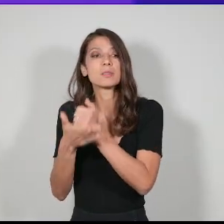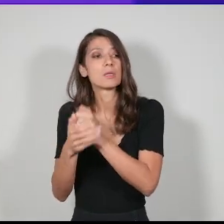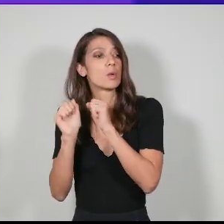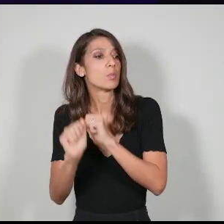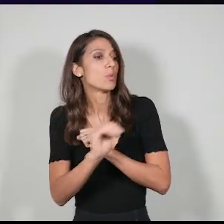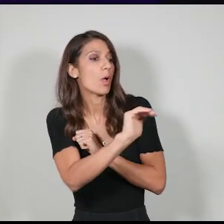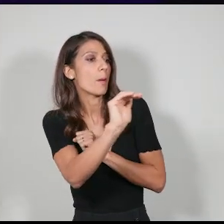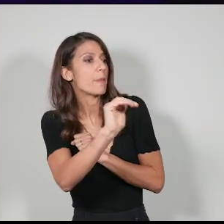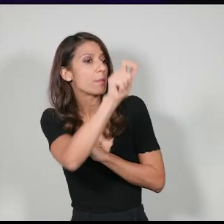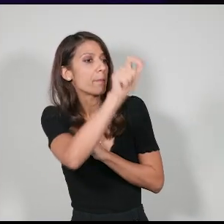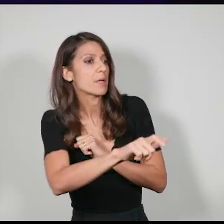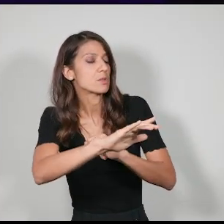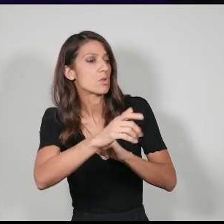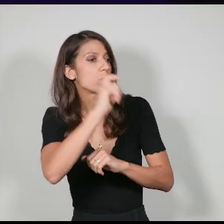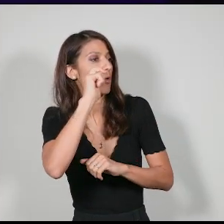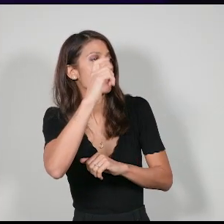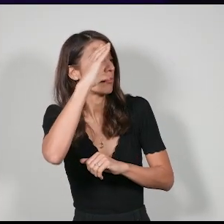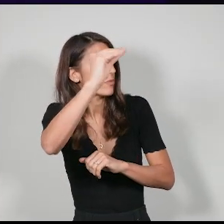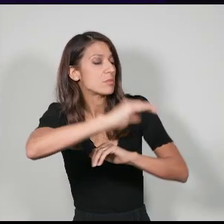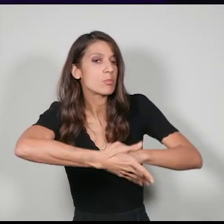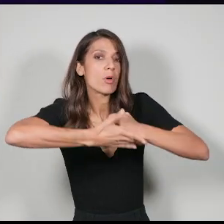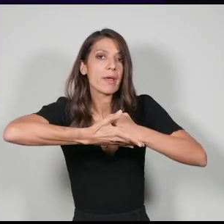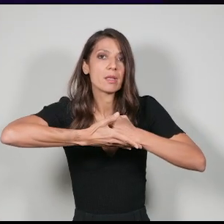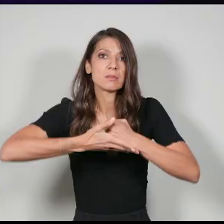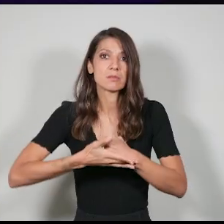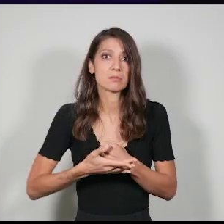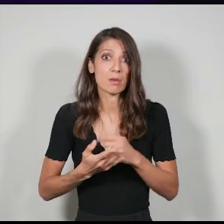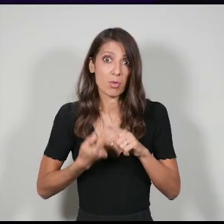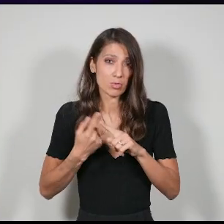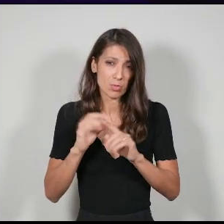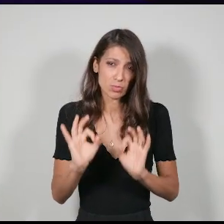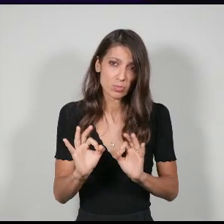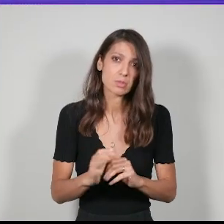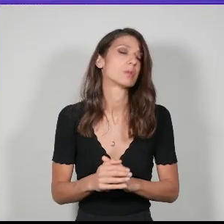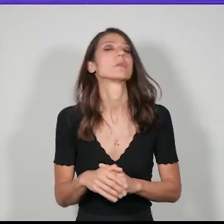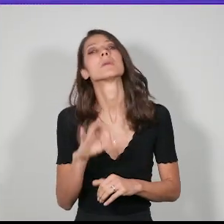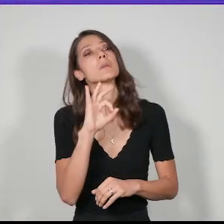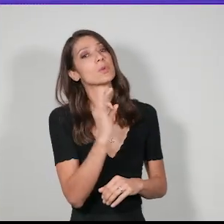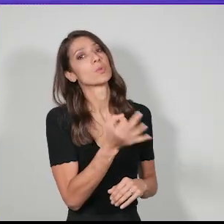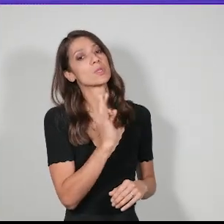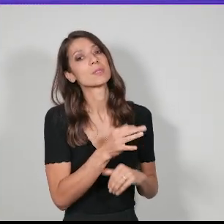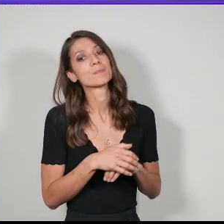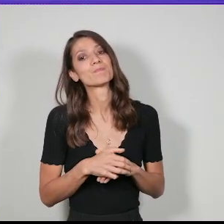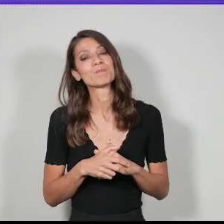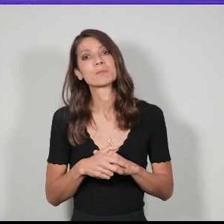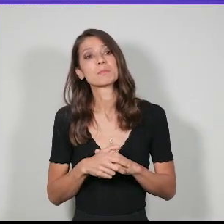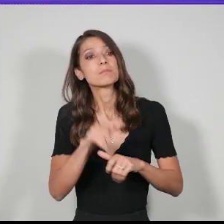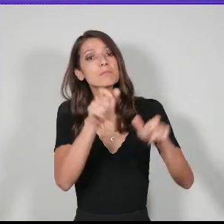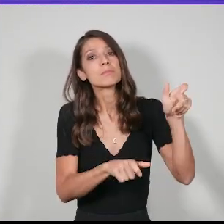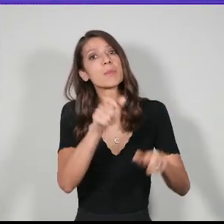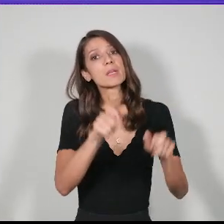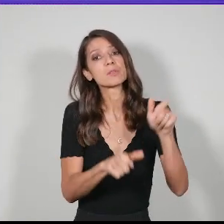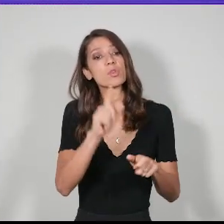en face d'eux au niveau des professionnels? Oui, sans doute, parce que je pense que ça a été bien dit. Hein. L'idée, c'est que ces personnes soient des